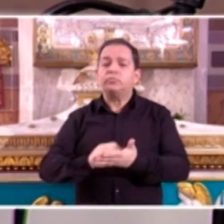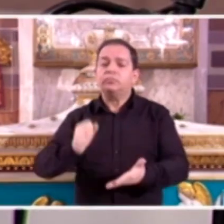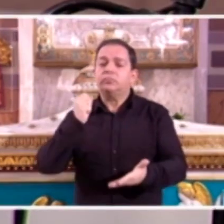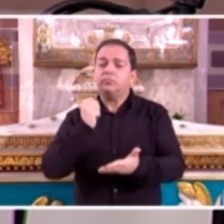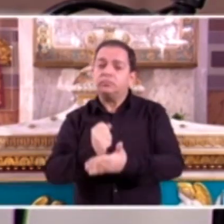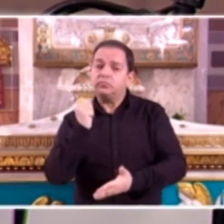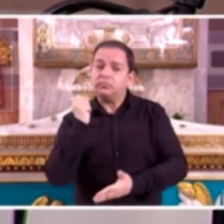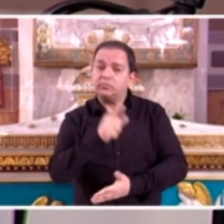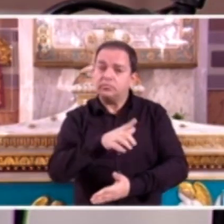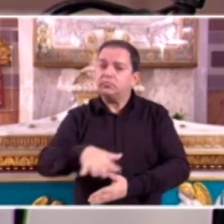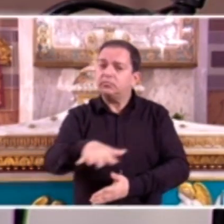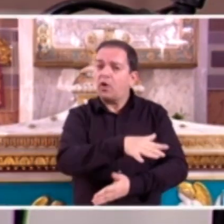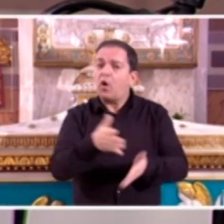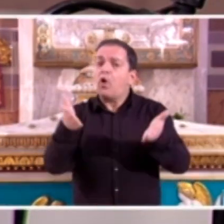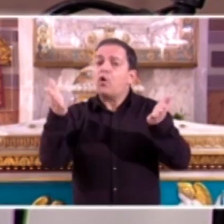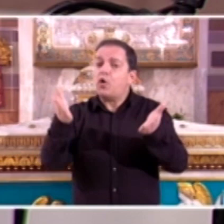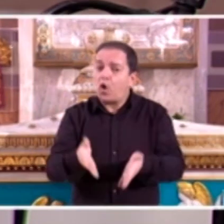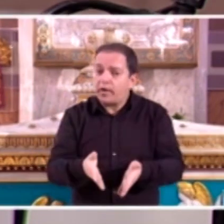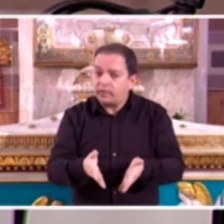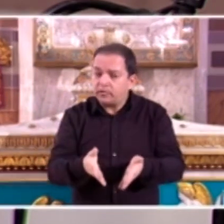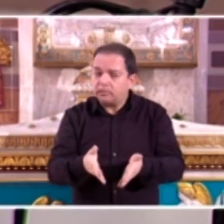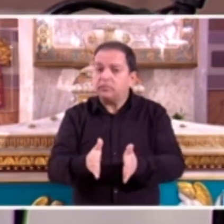Επιστολής Παύλου το